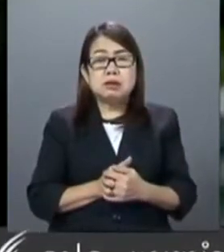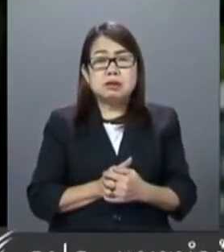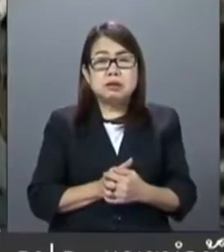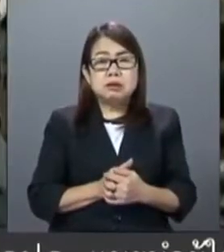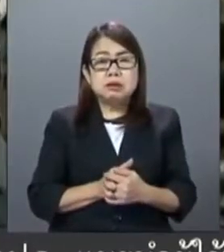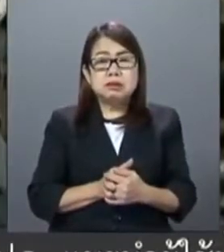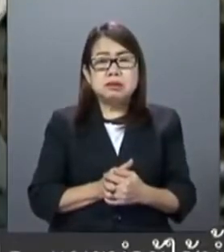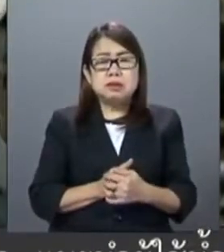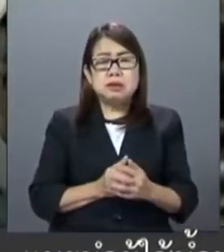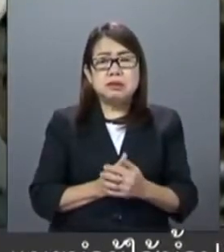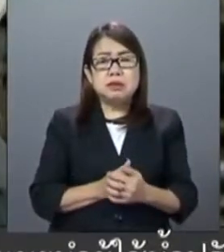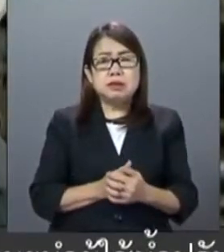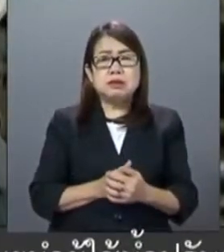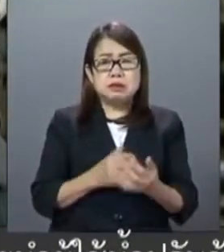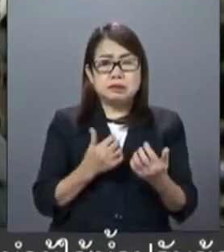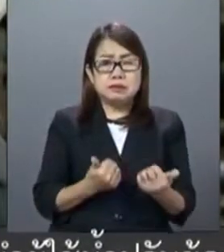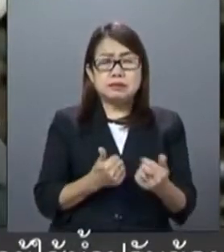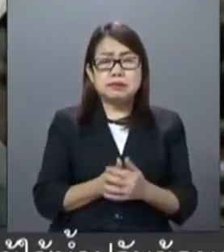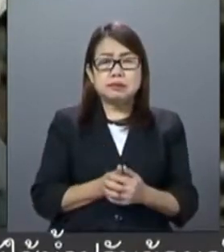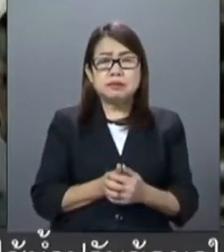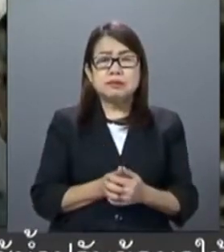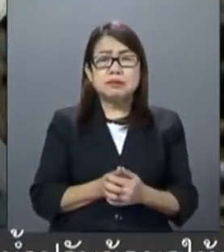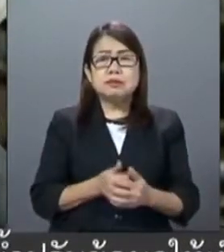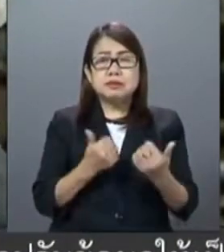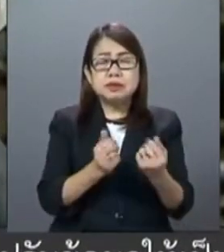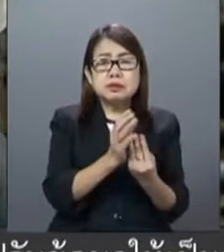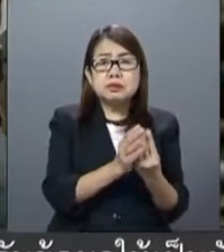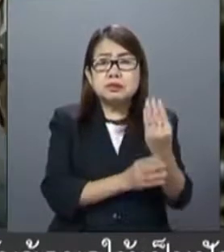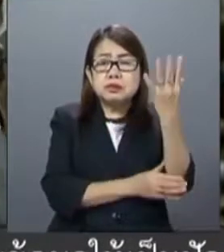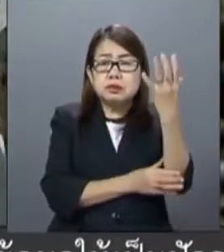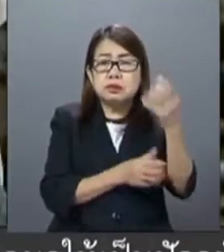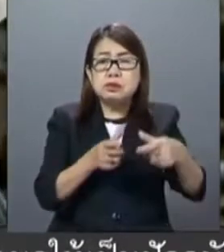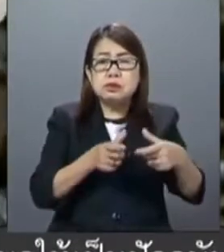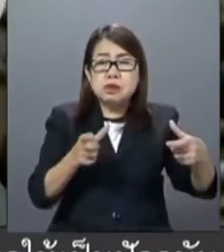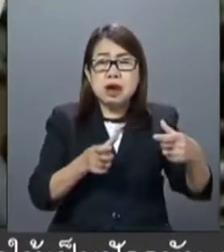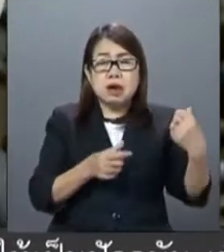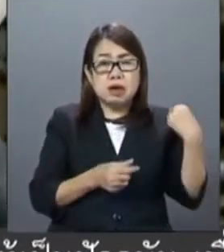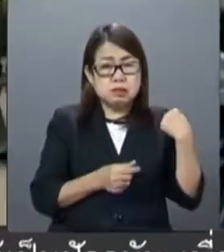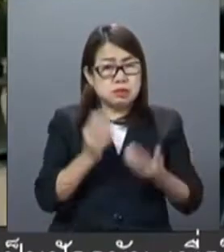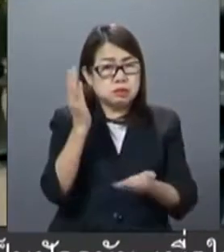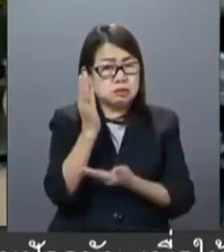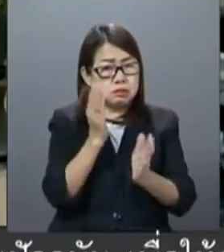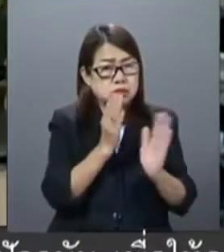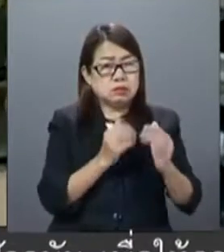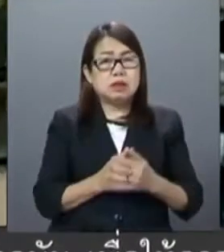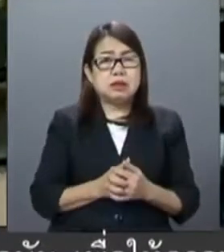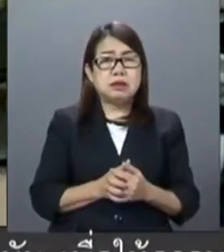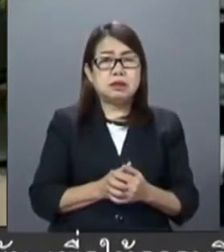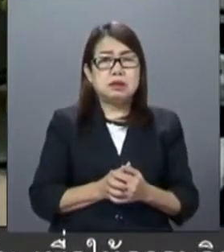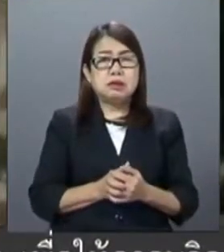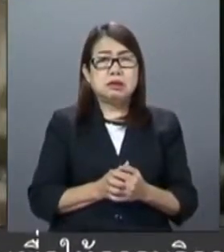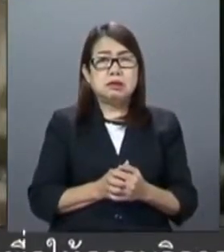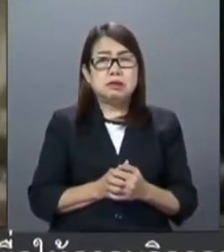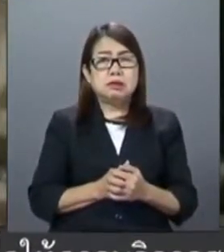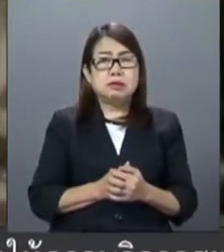่ นาจะได้เพราตอนไม้ยุนเก่ 80 ปicemer ใไมได้แ่น้อยนะ twenties แล้อยจสนนี้ไมไดเลย sai